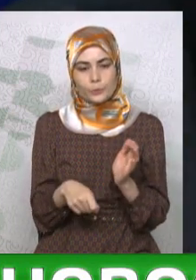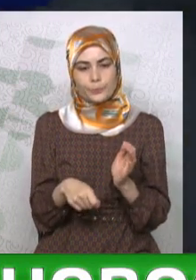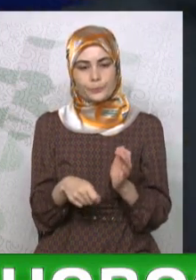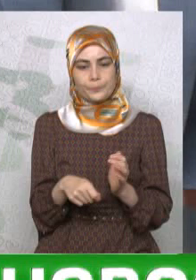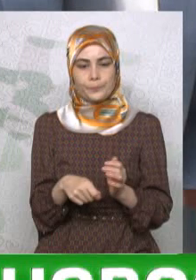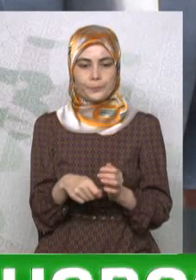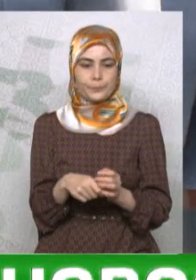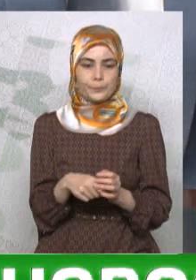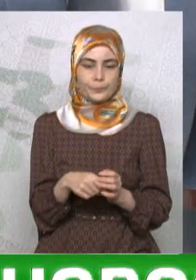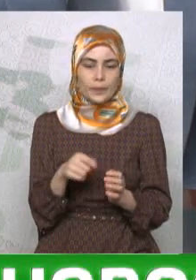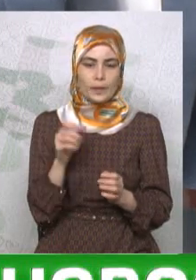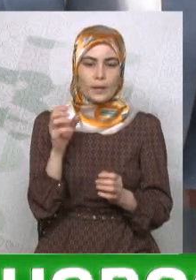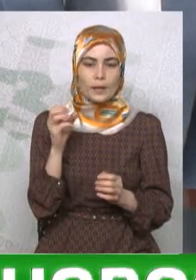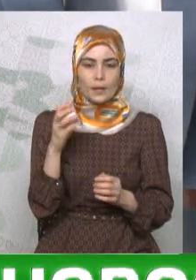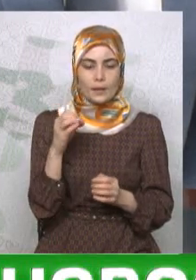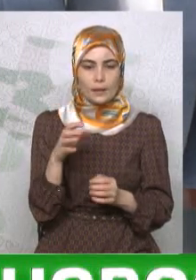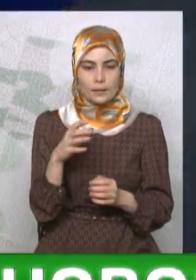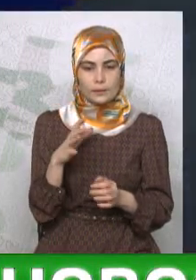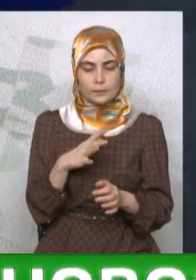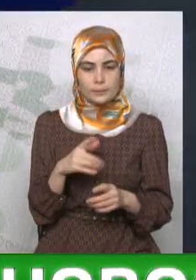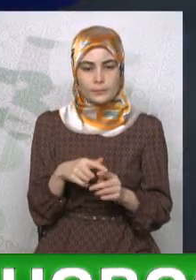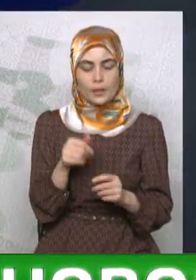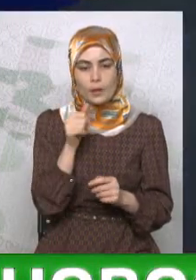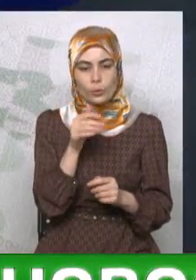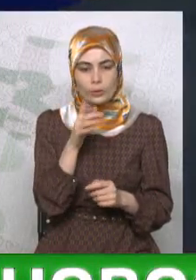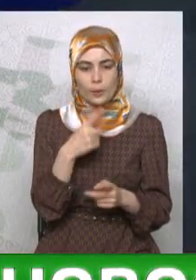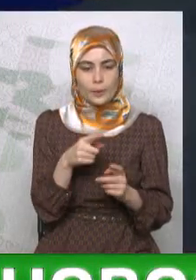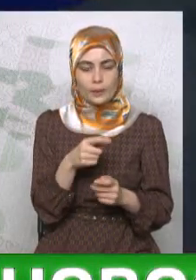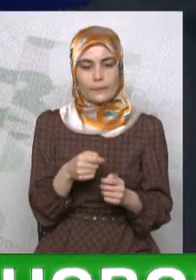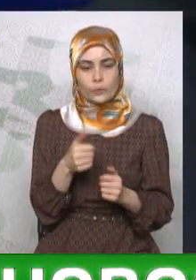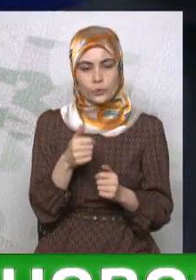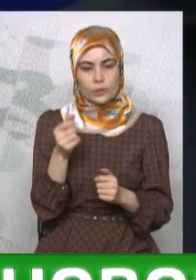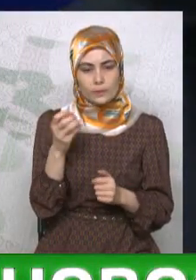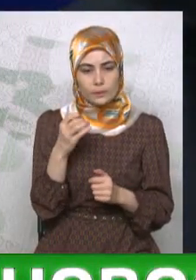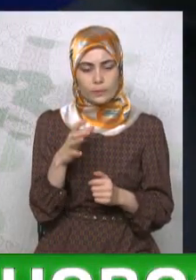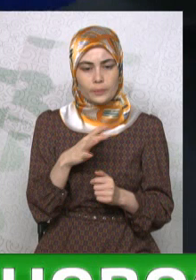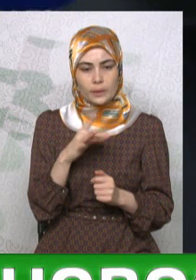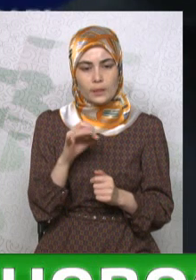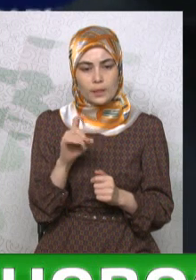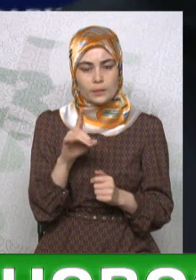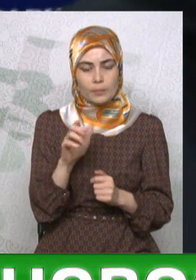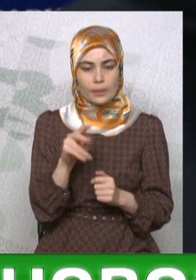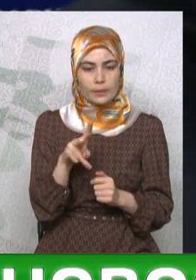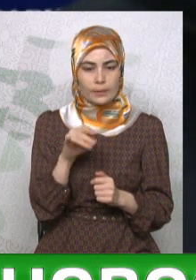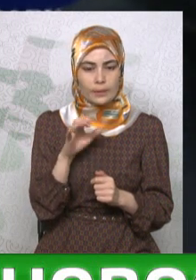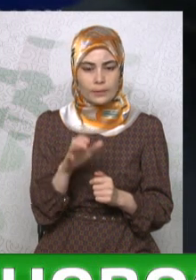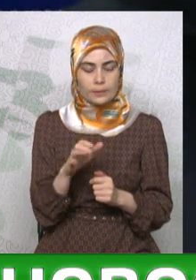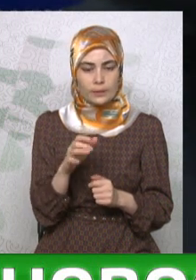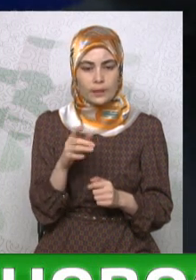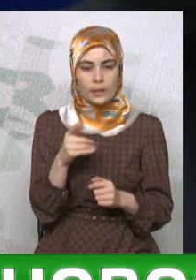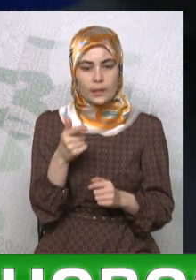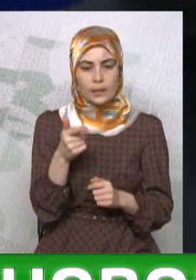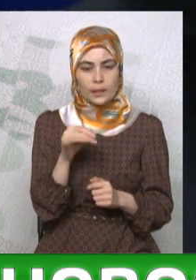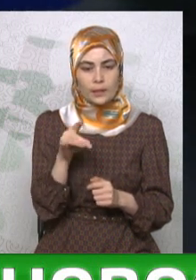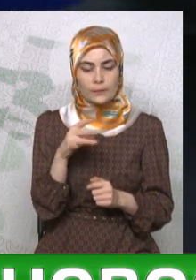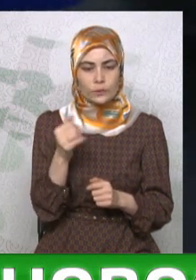отключено энергоснабжение. Когда включили энергоснабжение, произошел гидравлический разбаланс, так называемый гидравлический удар. У